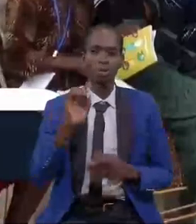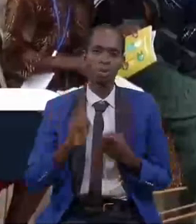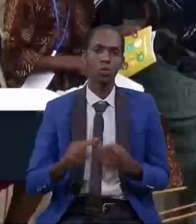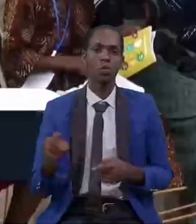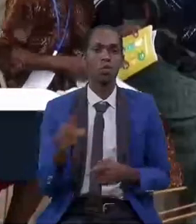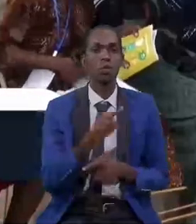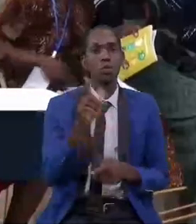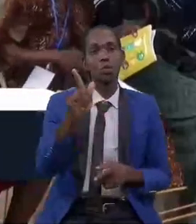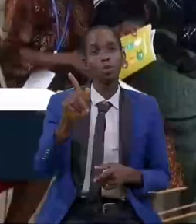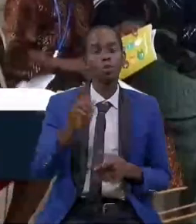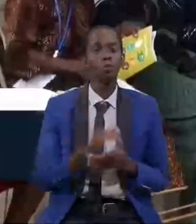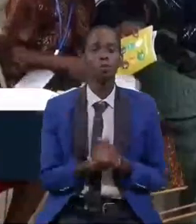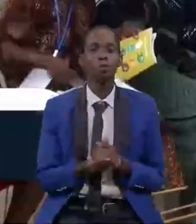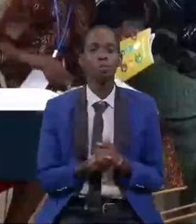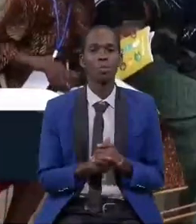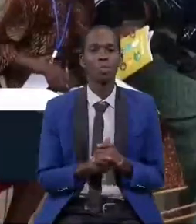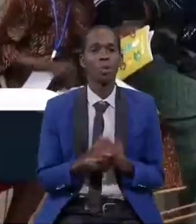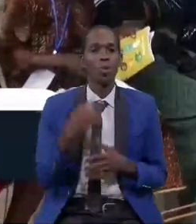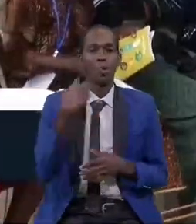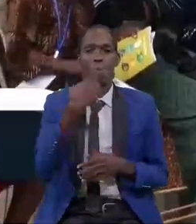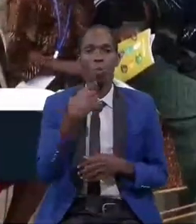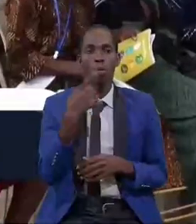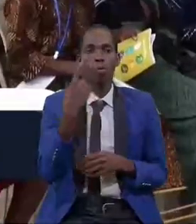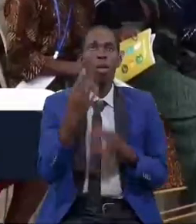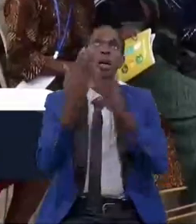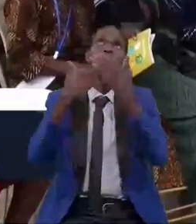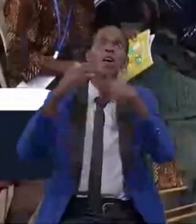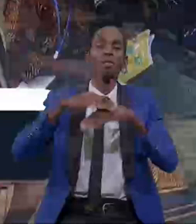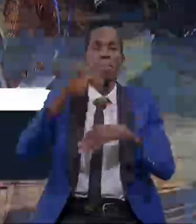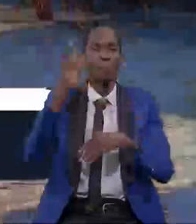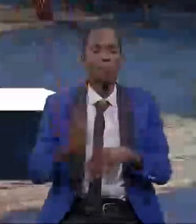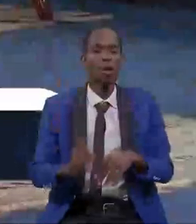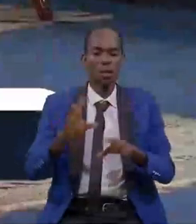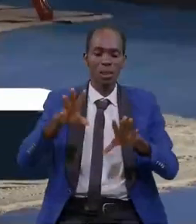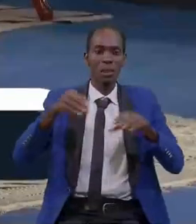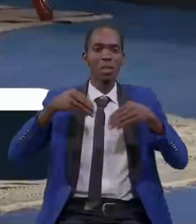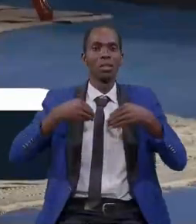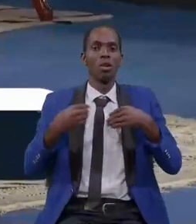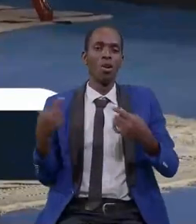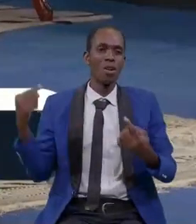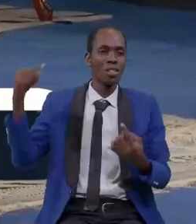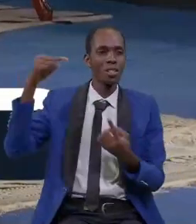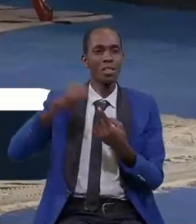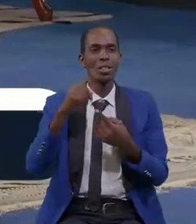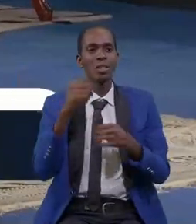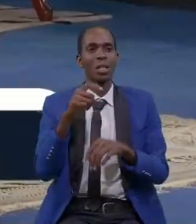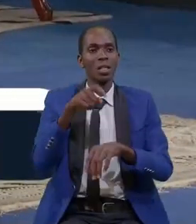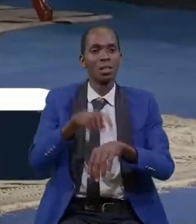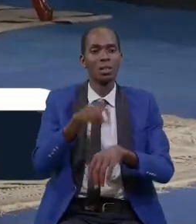Et qu'il envoie celui qui vous a été destiné, Jésus-Christ. Verset 21. Que le ciel doit recevoir jusqu'au temps